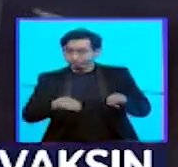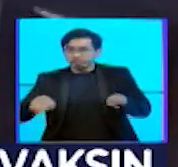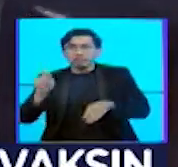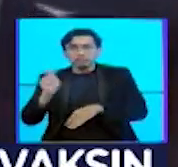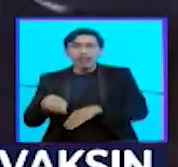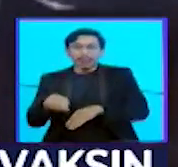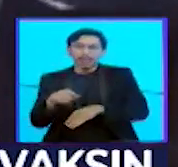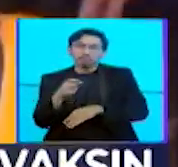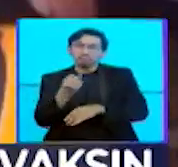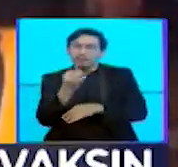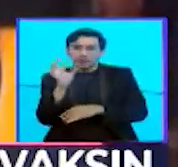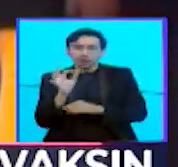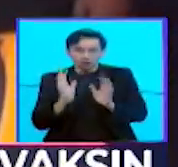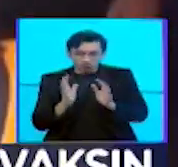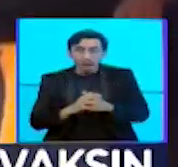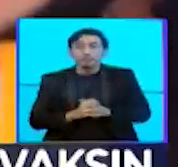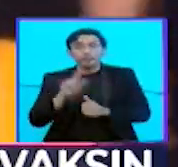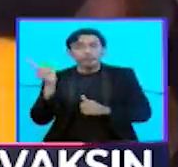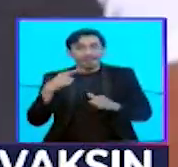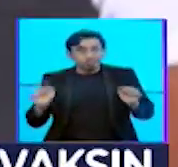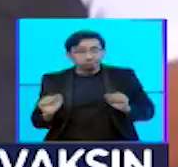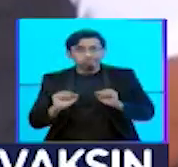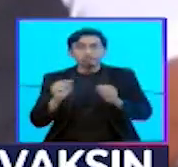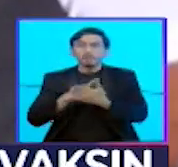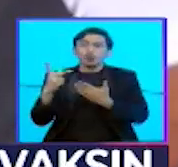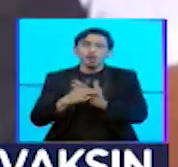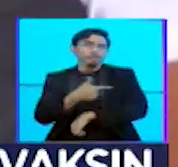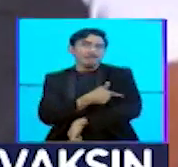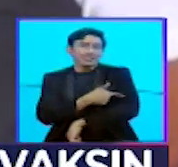fokus mempercepat program vaksinasi dan mengajak masyarakat untuk divaksin